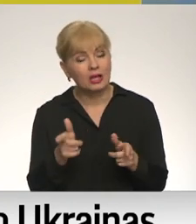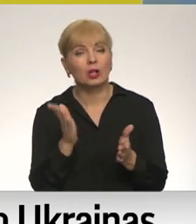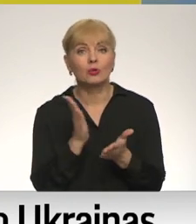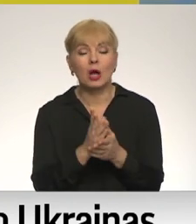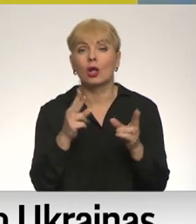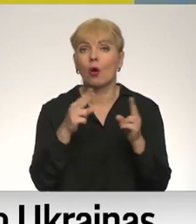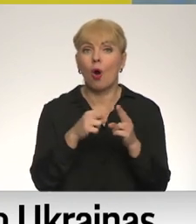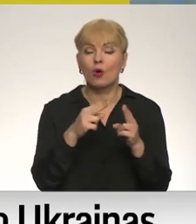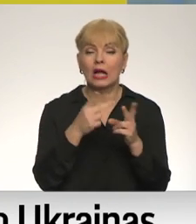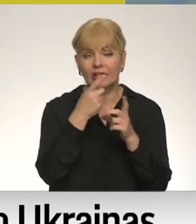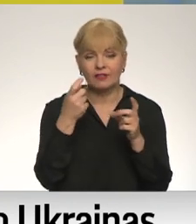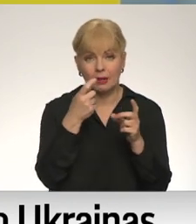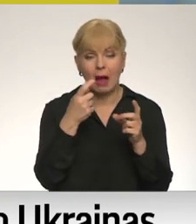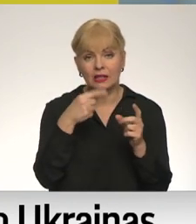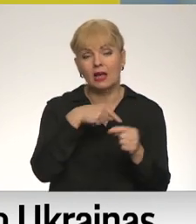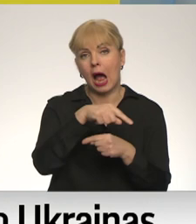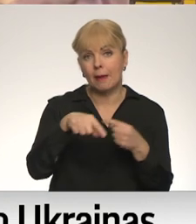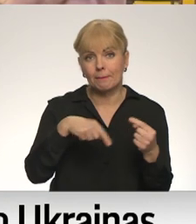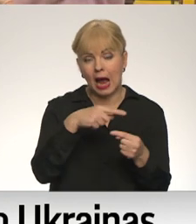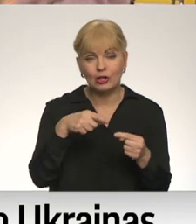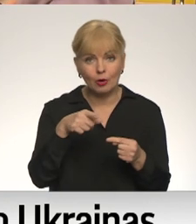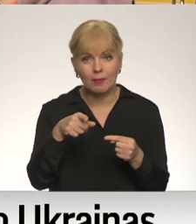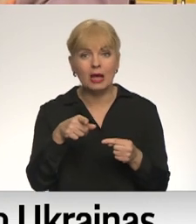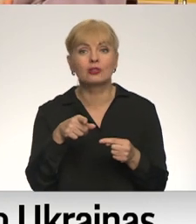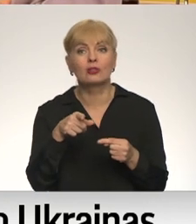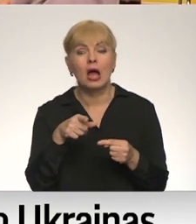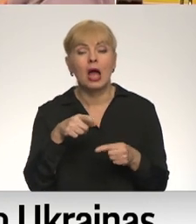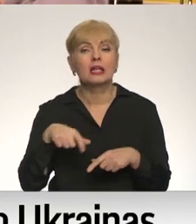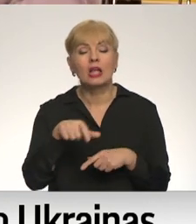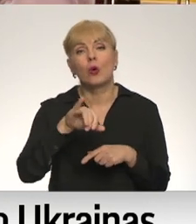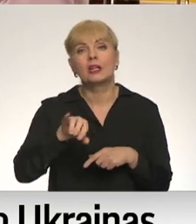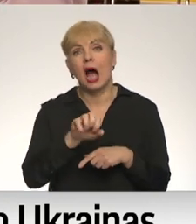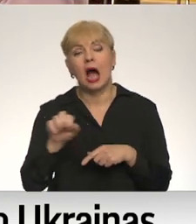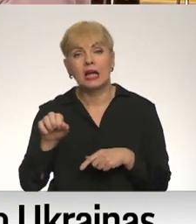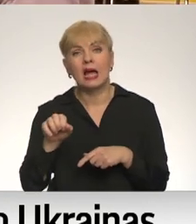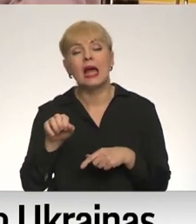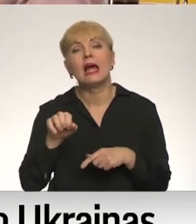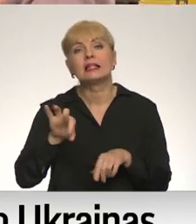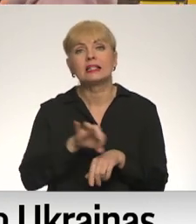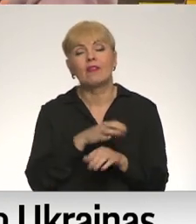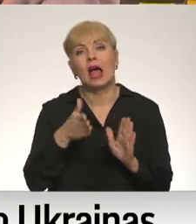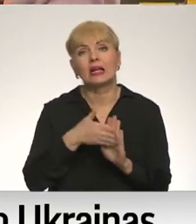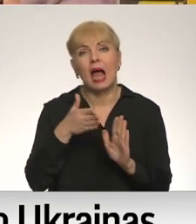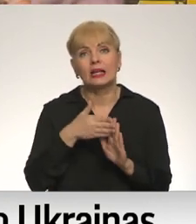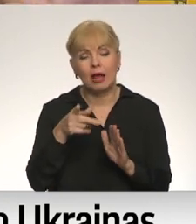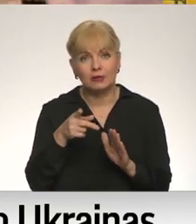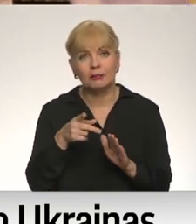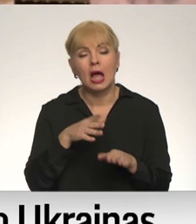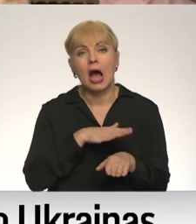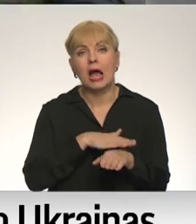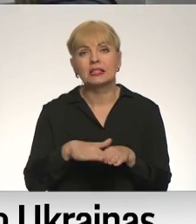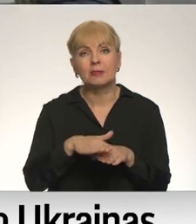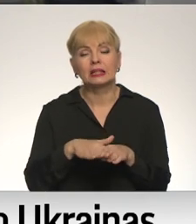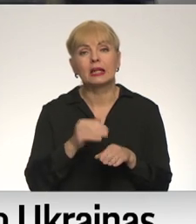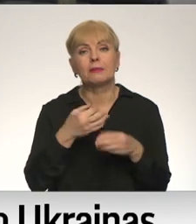un informācijas apmaiņa. Labi zināmajam bitiniekam Daugmals Jānim un viņa sievai Kermiķei gan aizpildīt vakances izdodas